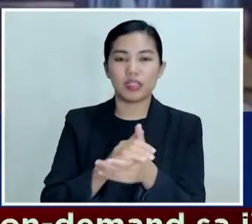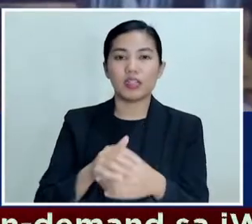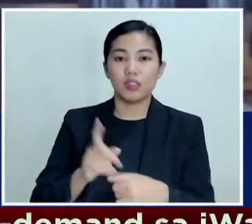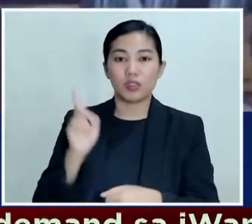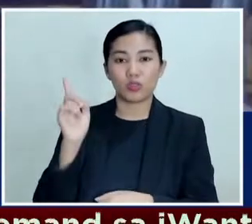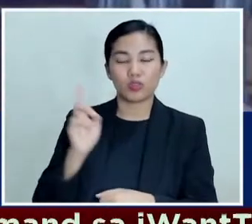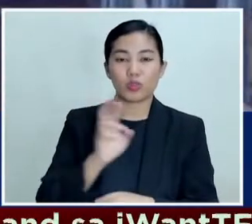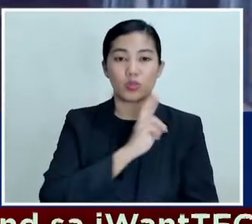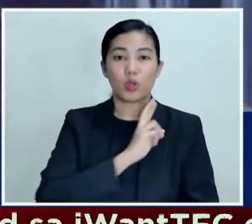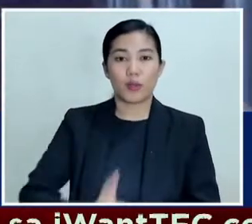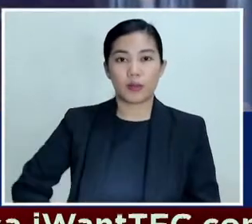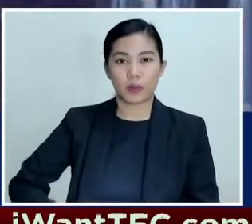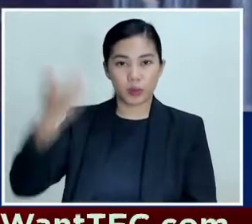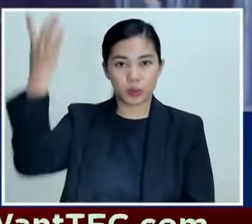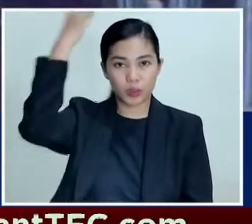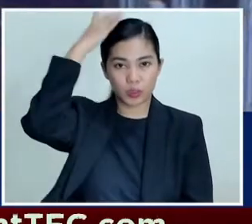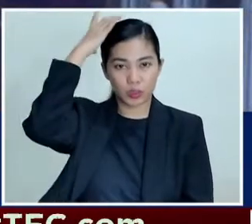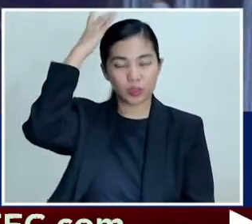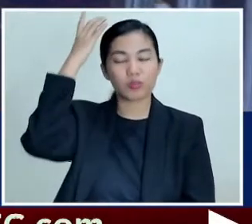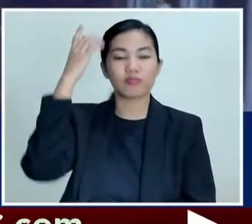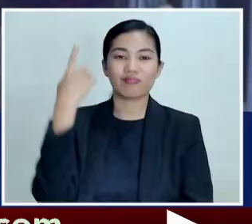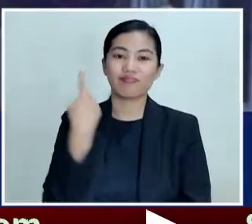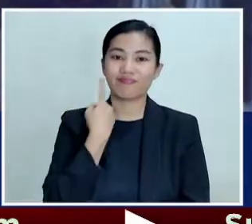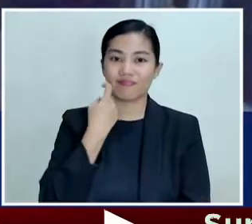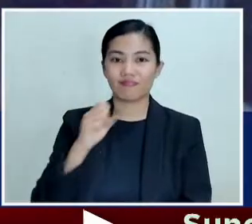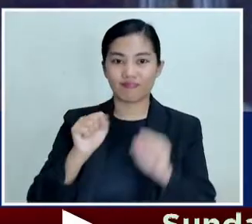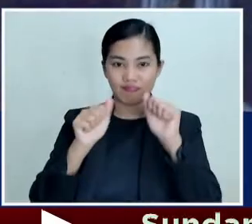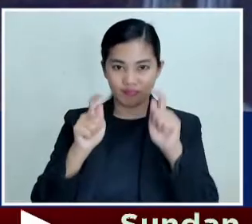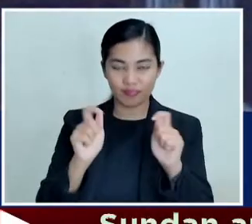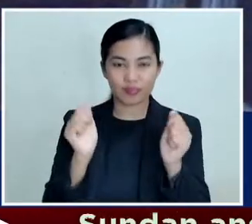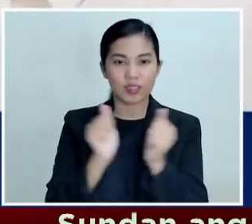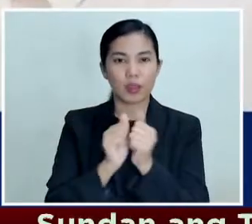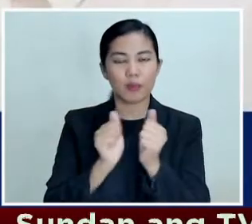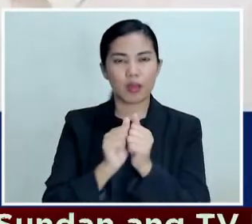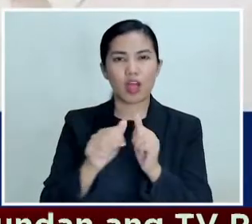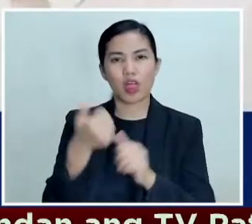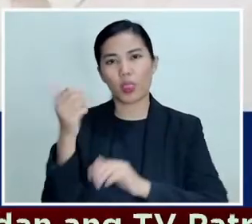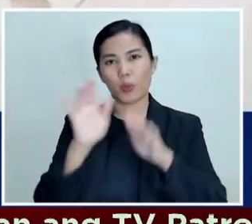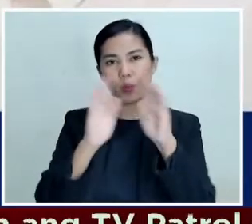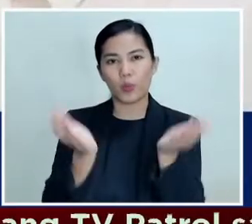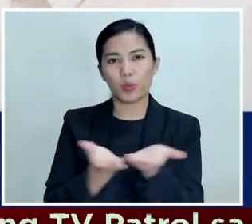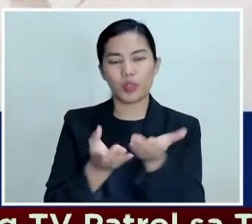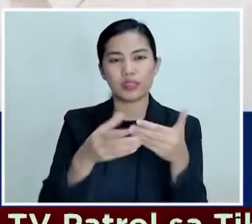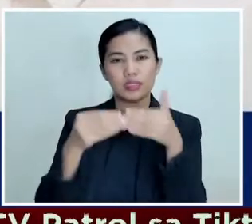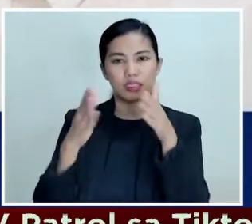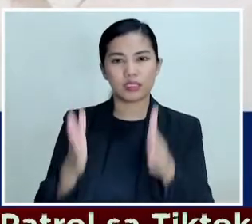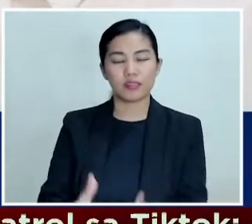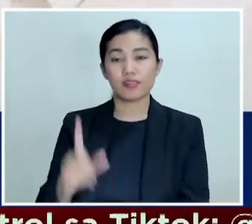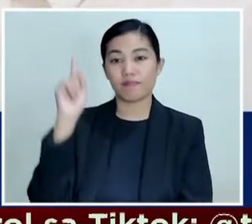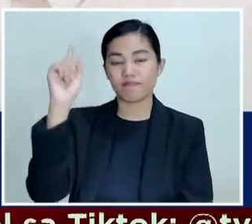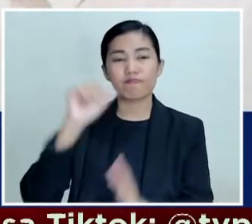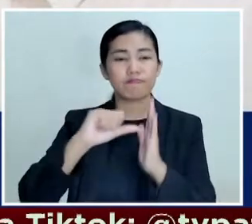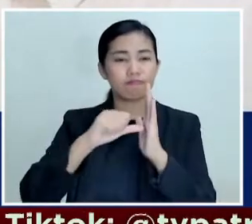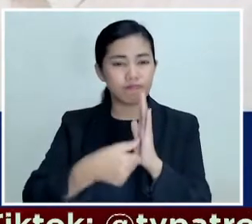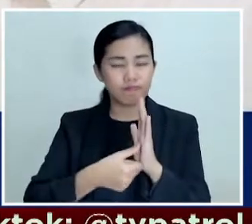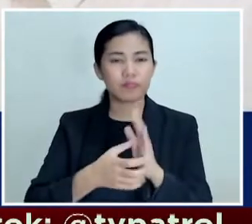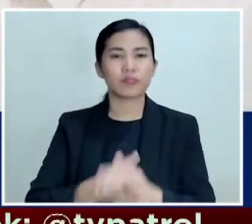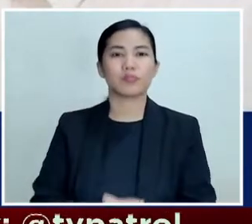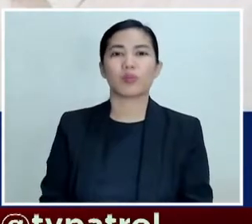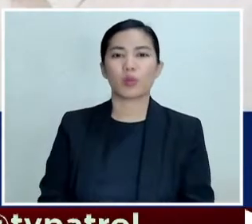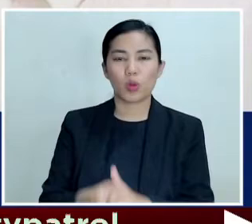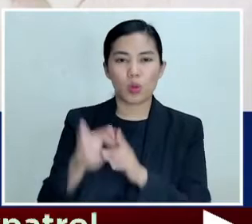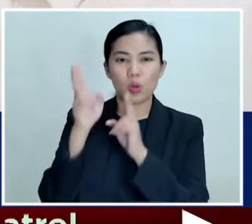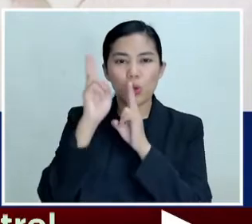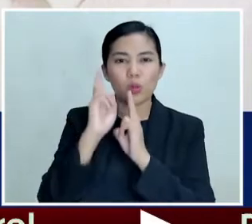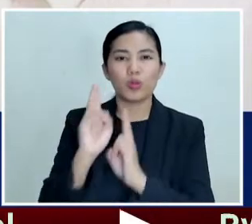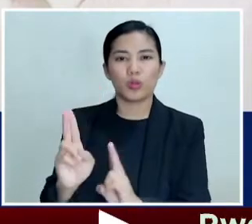sa London noong Sabado kasama ang iba pang world leaders. Iginiit ng Pangulo na maituturing na karangalan na